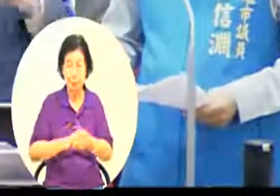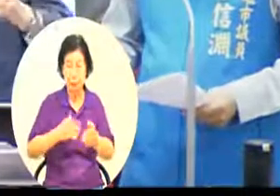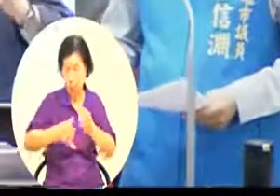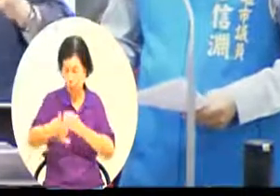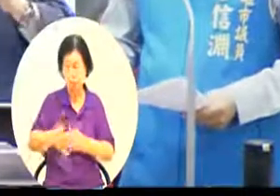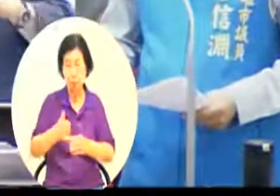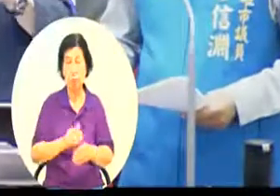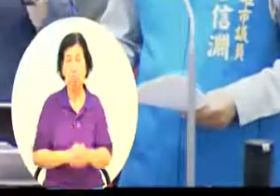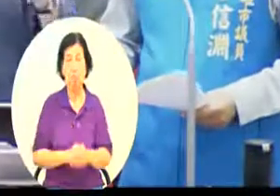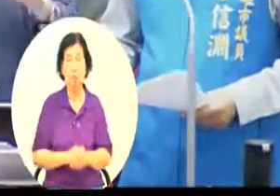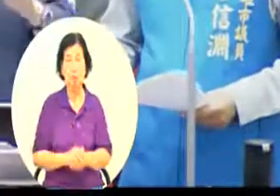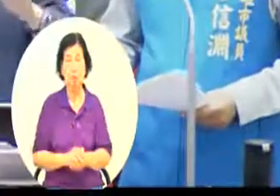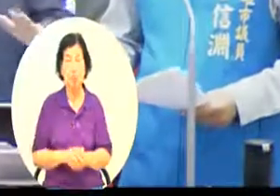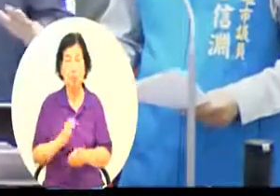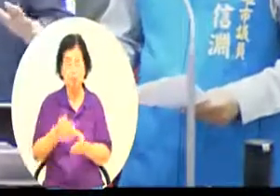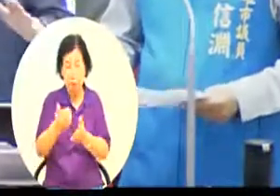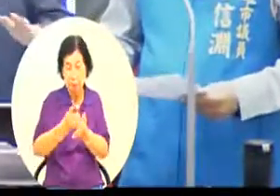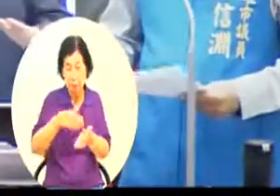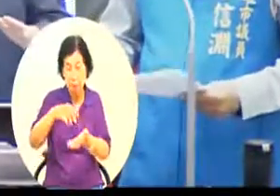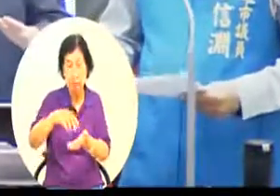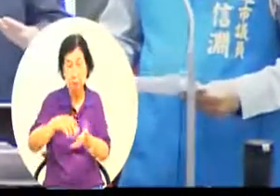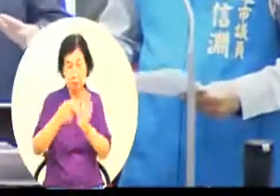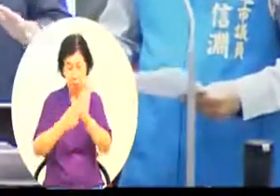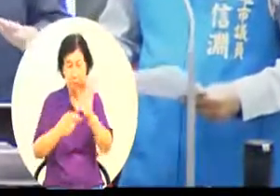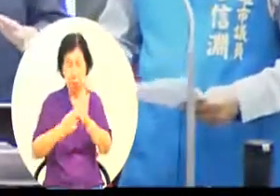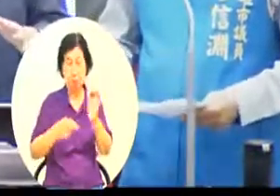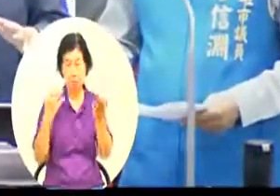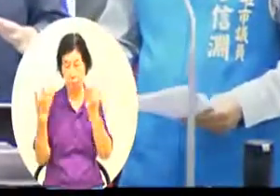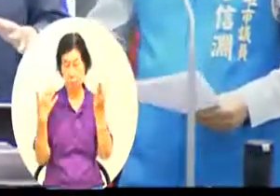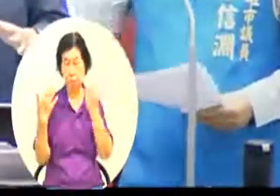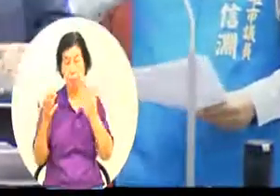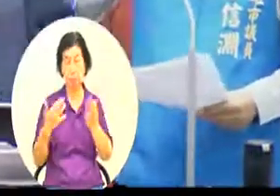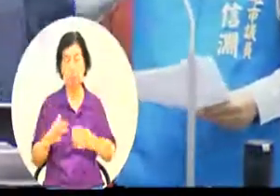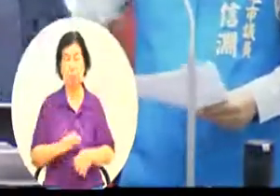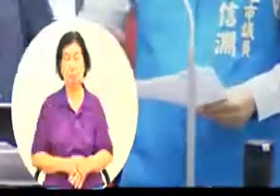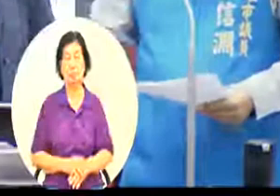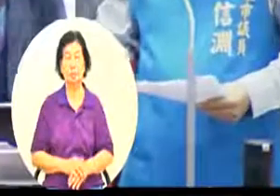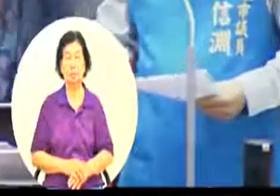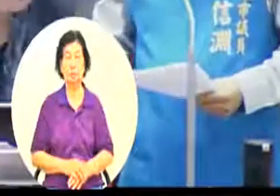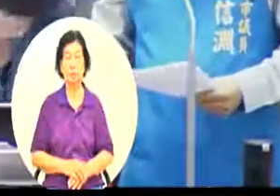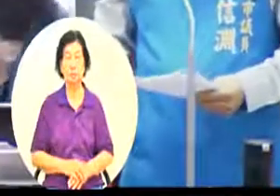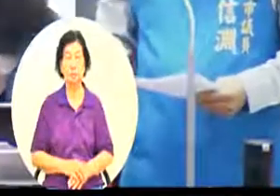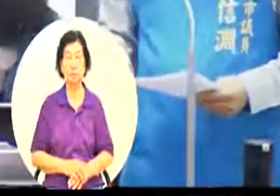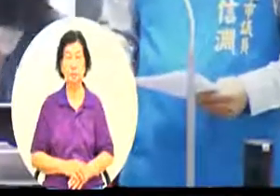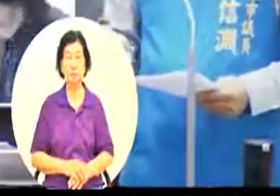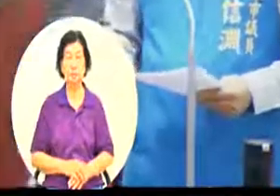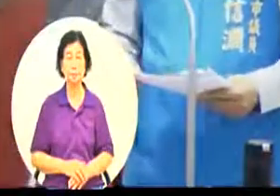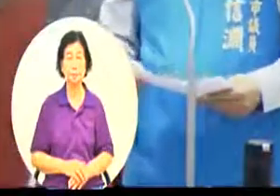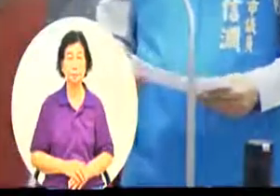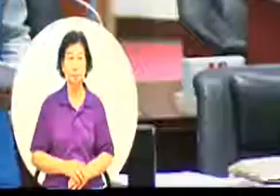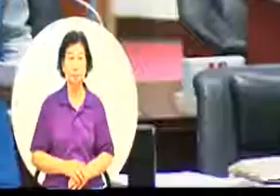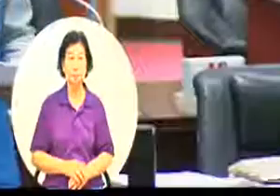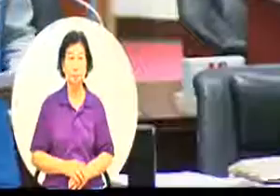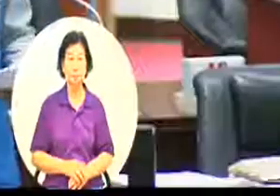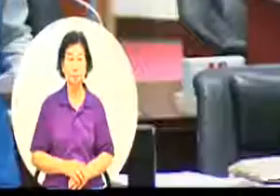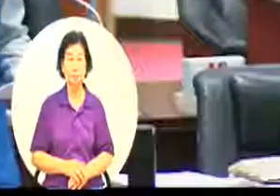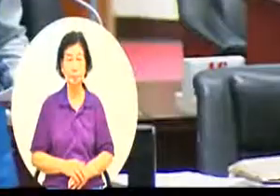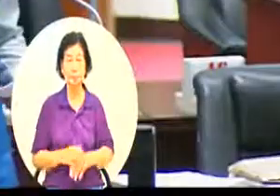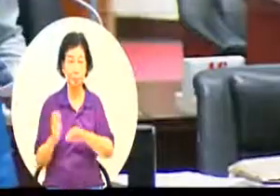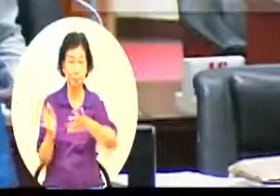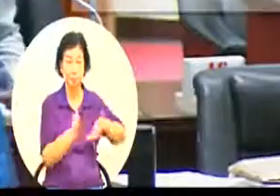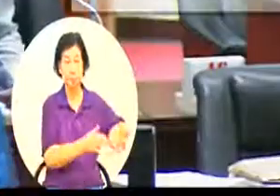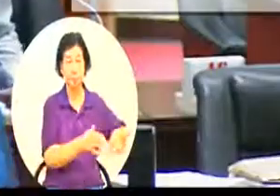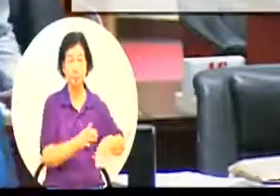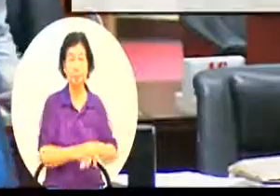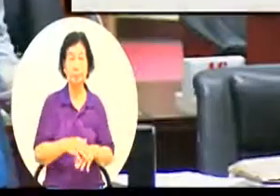刚已经跟方言做了很清楚的说明，好吗？ 好，谢谢，谢谢市长哈。另外哈，市长有没有